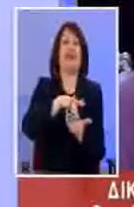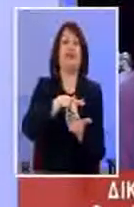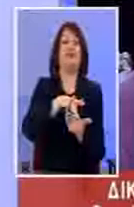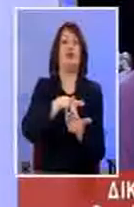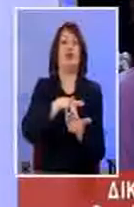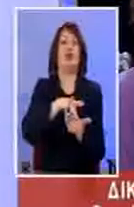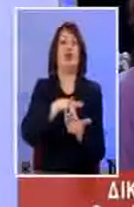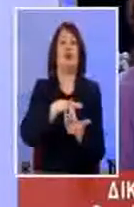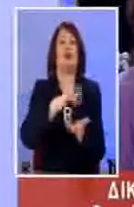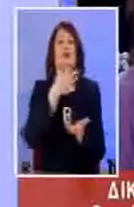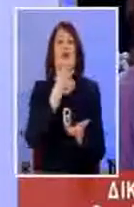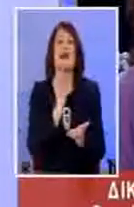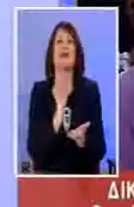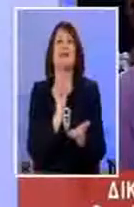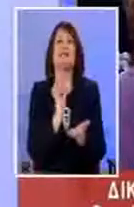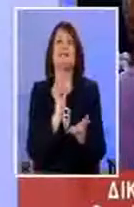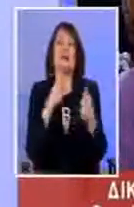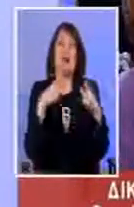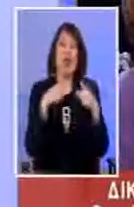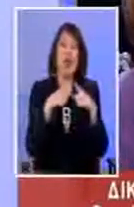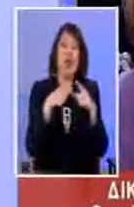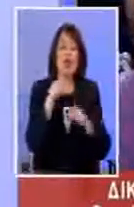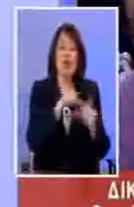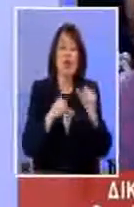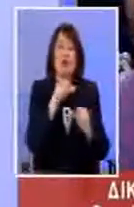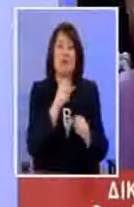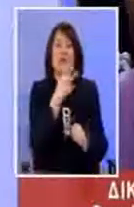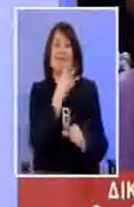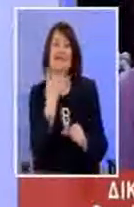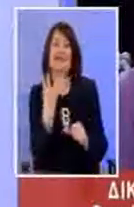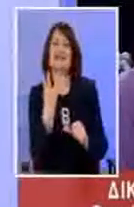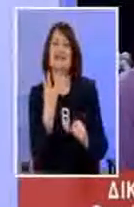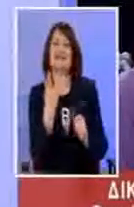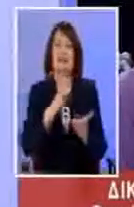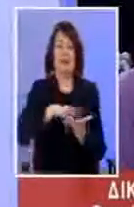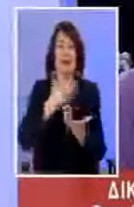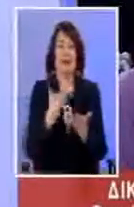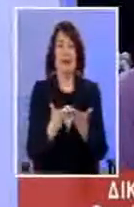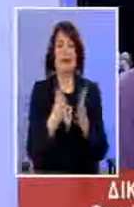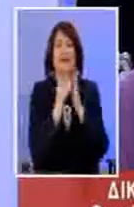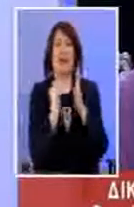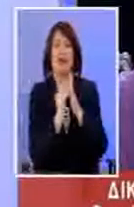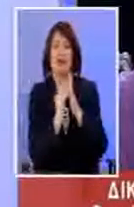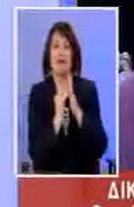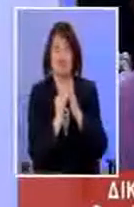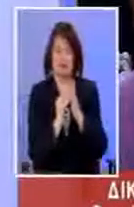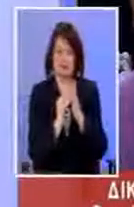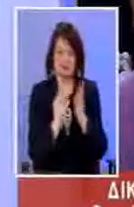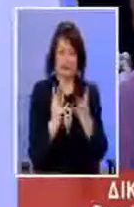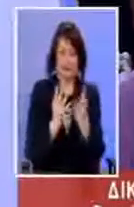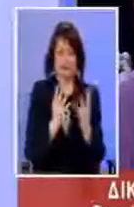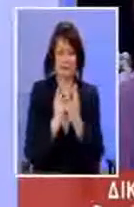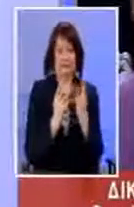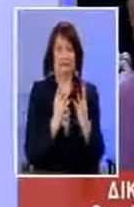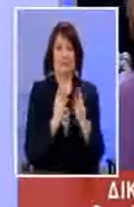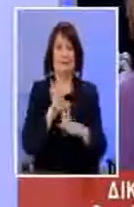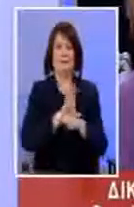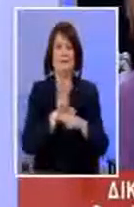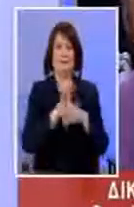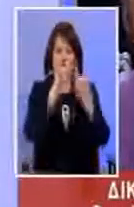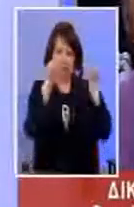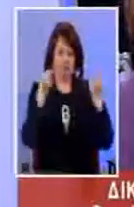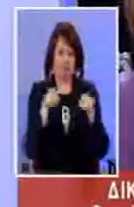desk, με πιλωτικά τουλάχιστον, με τρεις διερμηνείς, τέσσερις, και αυτοί οι διερμηνείς συνδέονται ηλεκτρονικά με όλη τη